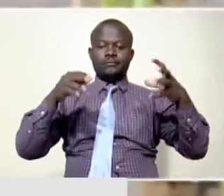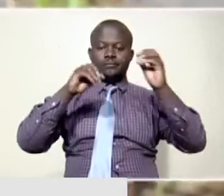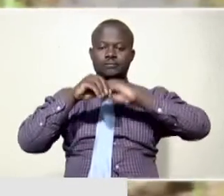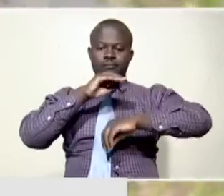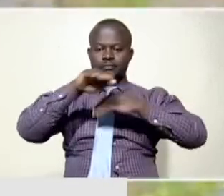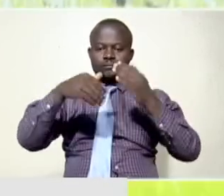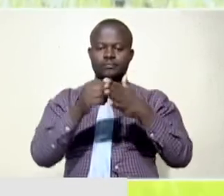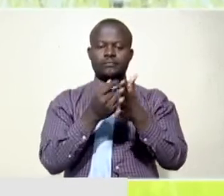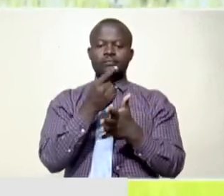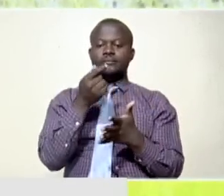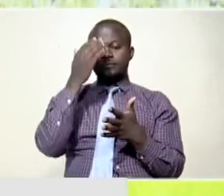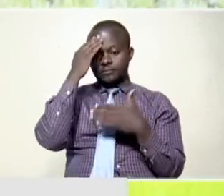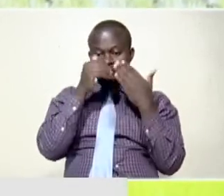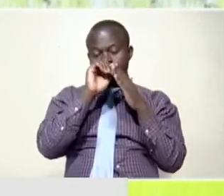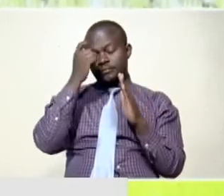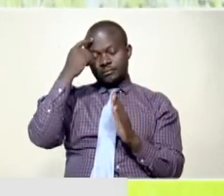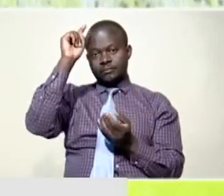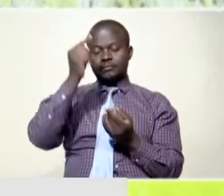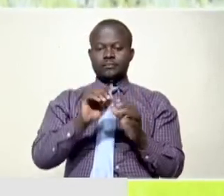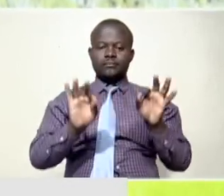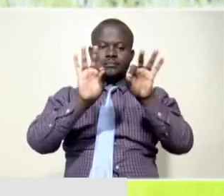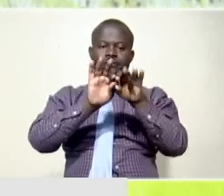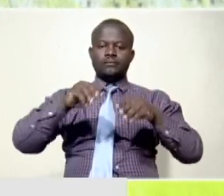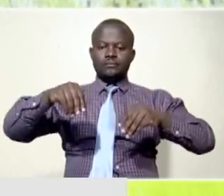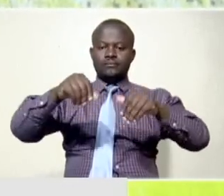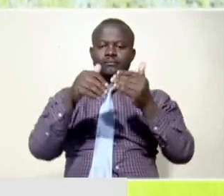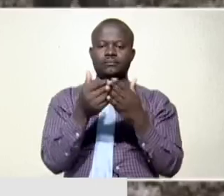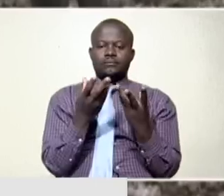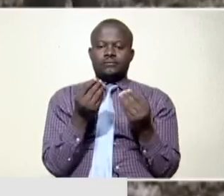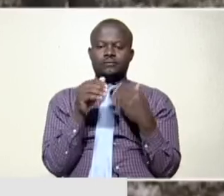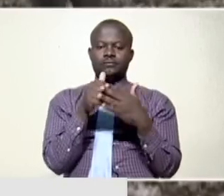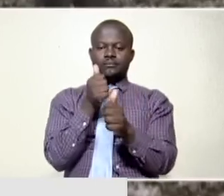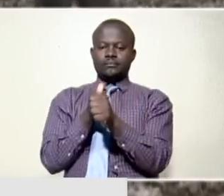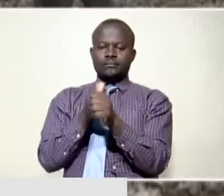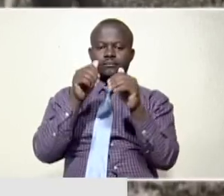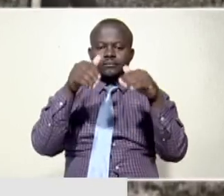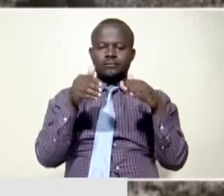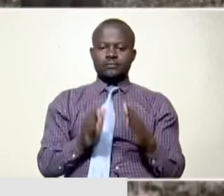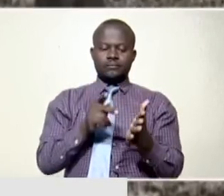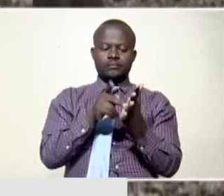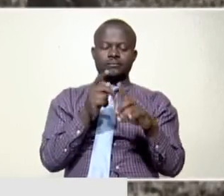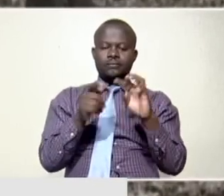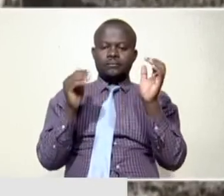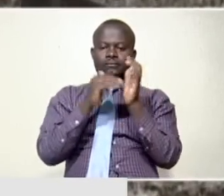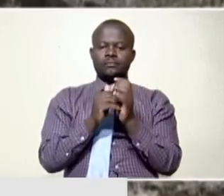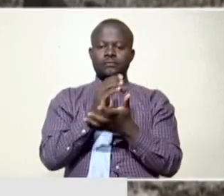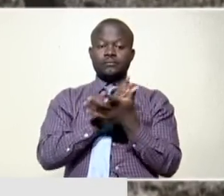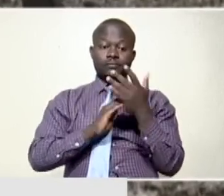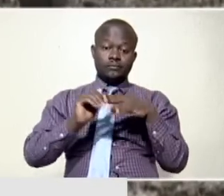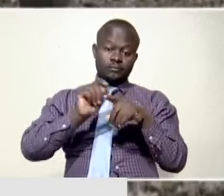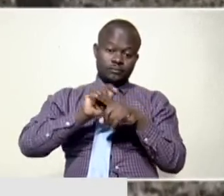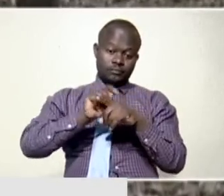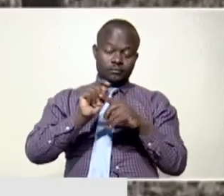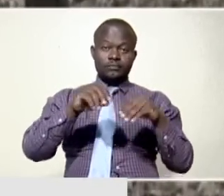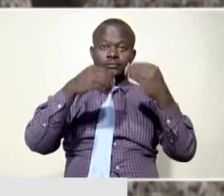ngo byatewe n'uko Leta yagabanyije igiciro cy'ifumbire, bityo bikorohera buri muhinzi kuyigura. Abyongeye kandi ngo hari n'amahugurwa bahabwa